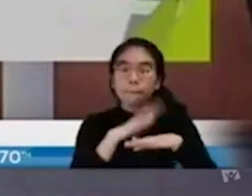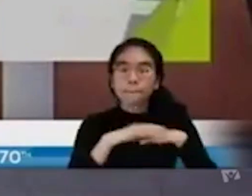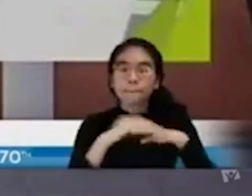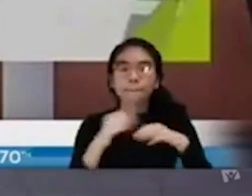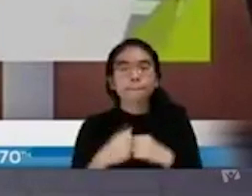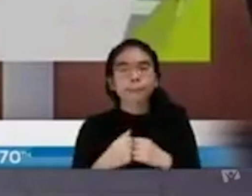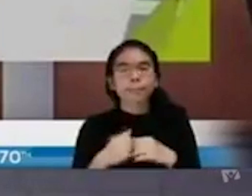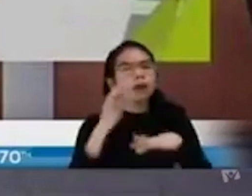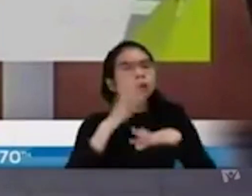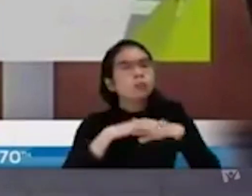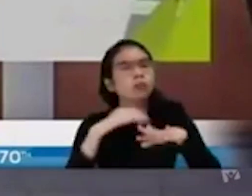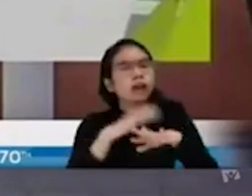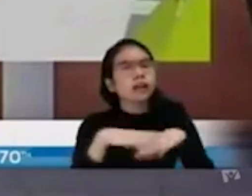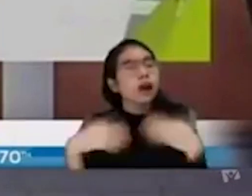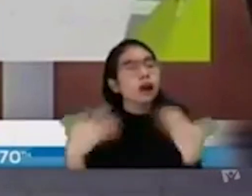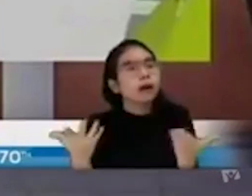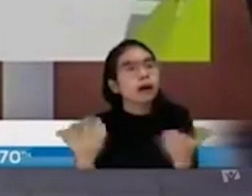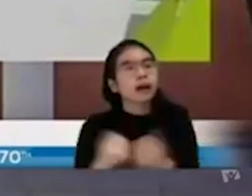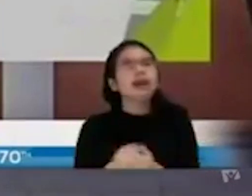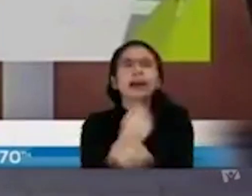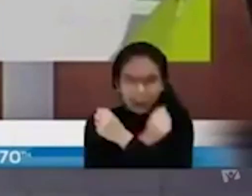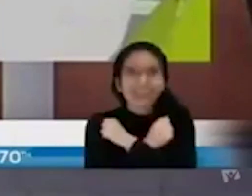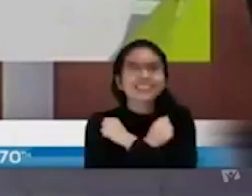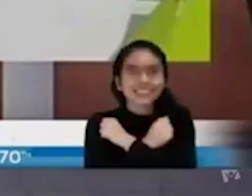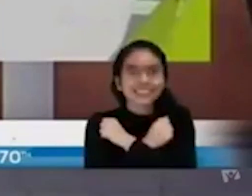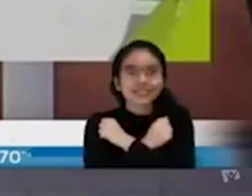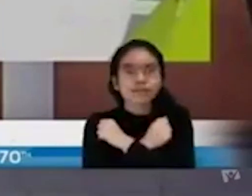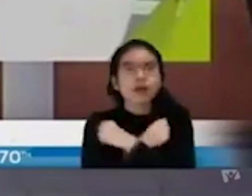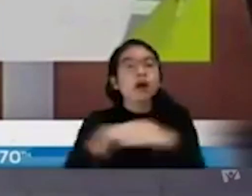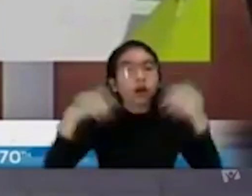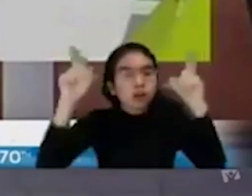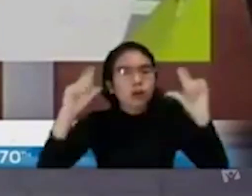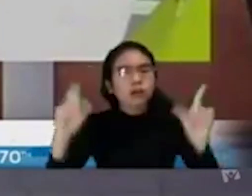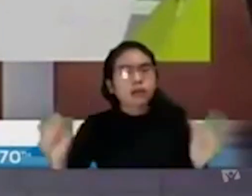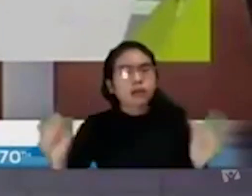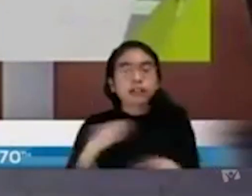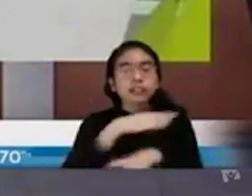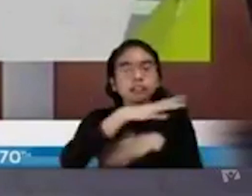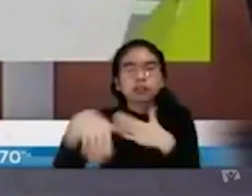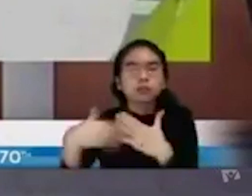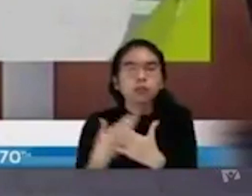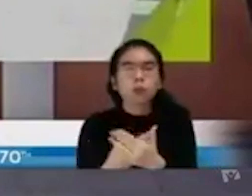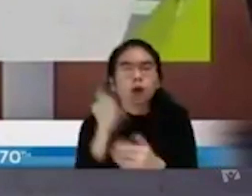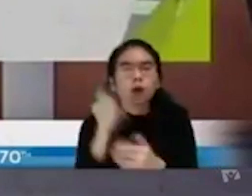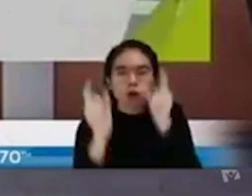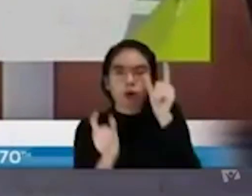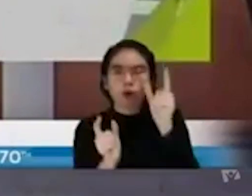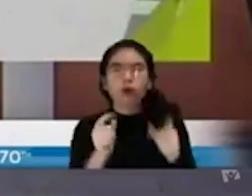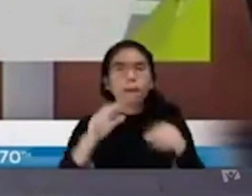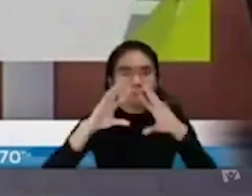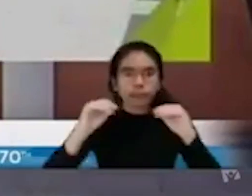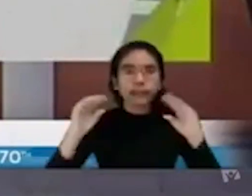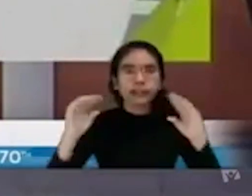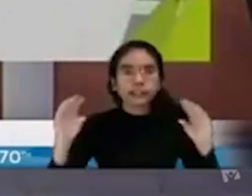kasih? Ini luar biasa. Semua karyawan membuat ini di dalam kehidupan mereka, di dalam